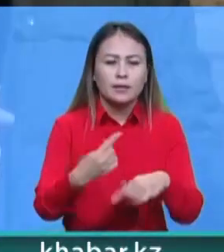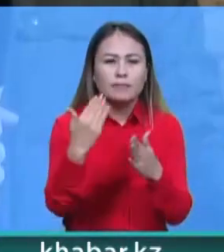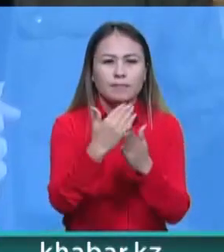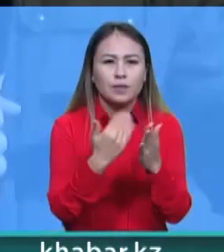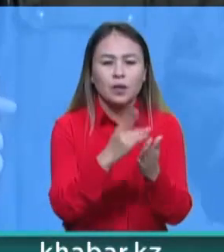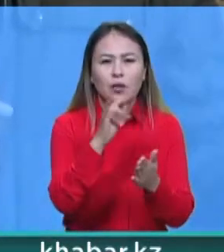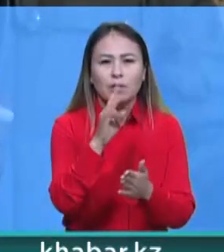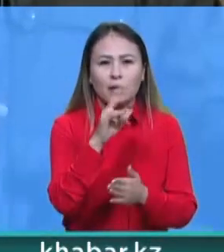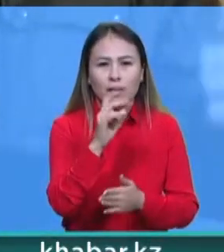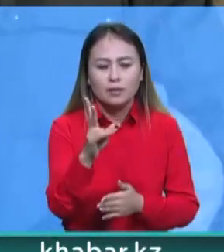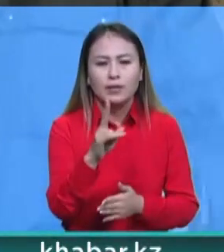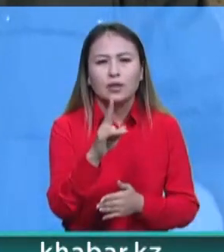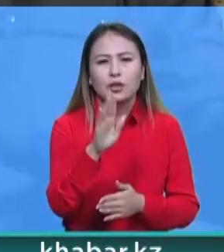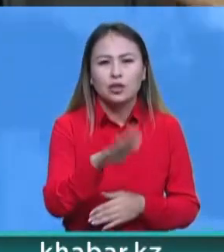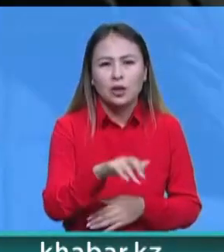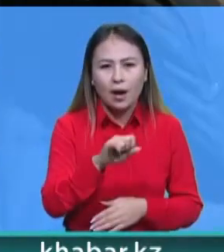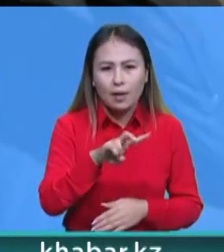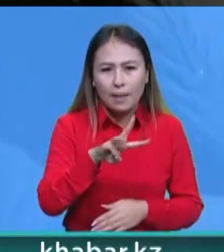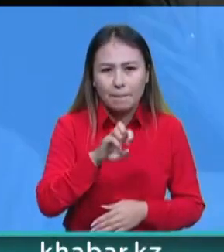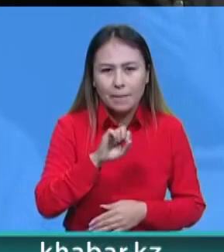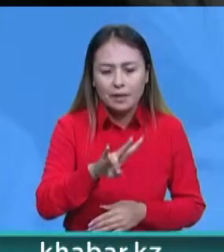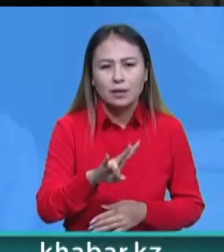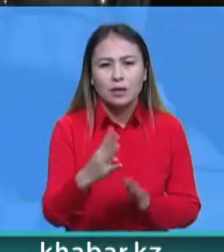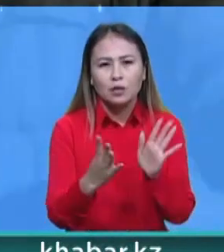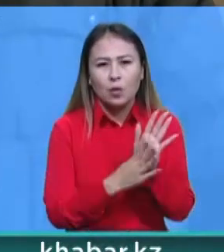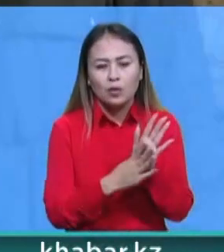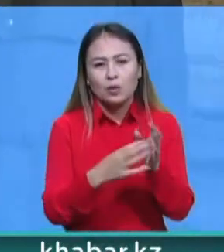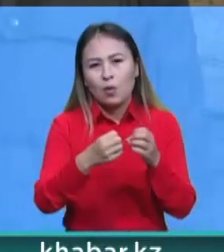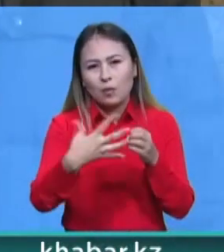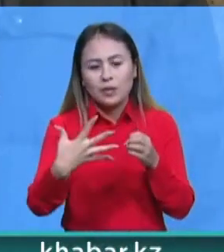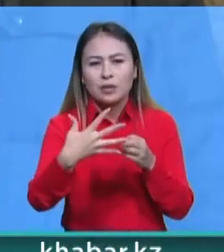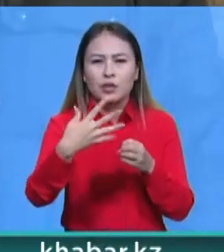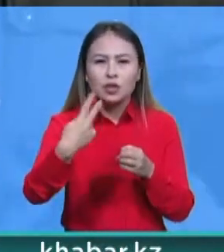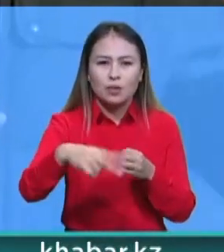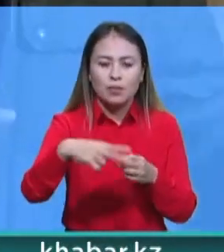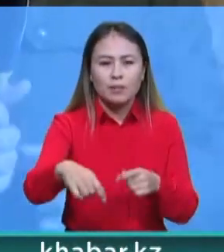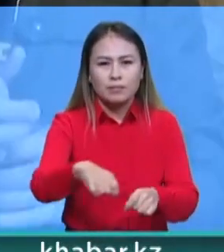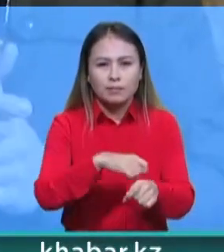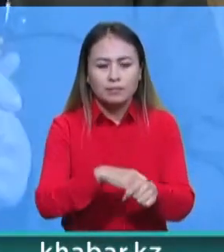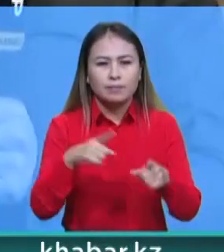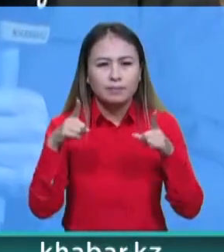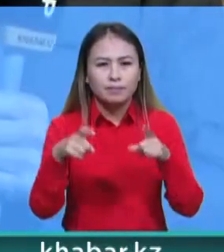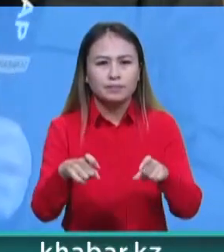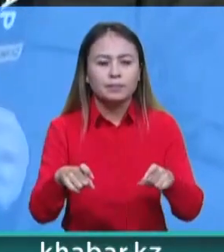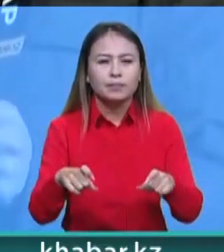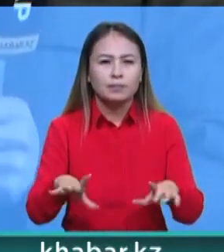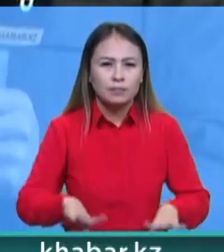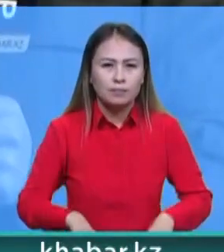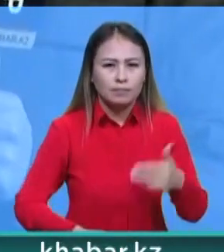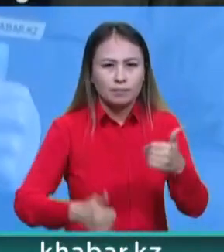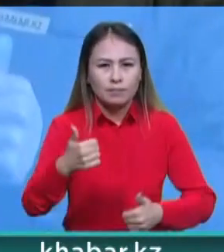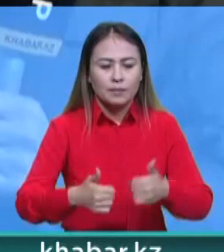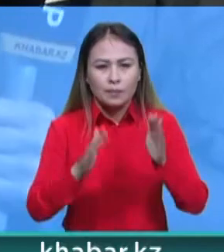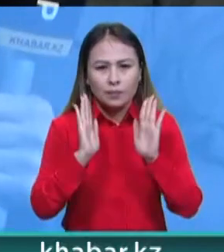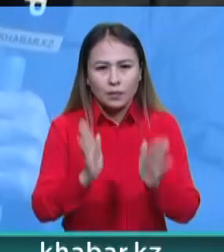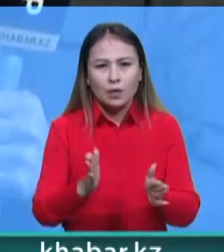Қынан бәйге, сосын кіші аламан, үлкен аламан, яғни 9, 15-25 шақырымдарға дейін ұзақтықта жылқыларымыз шабатын болады.